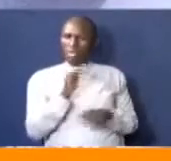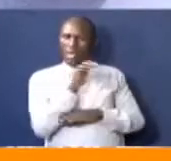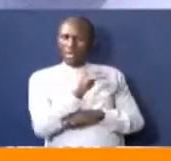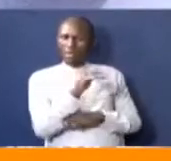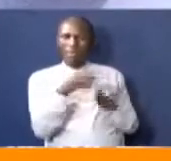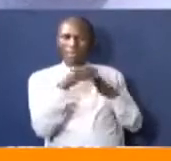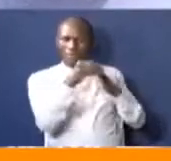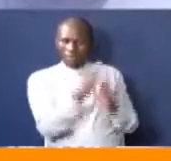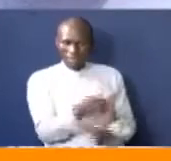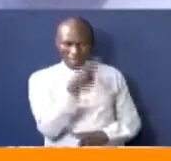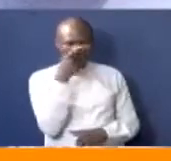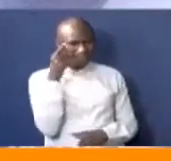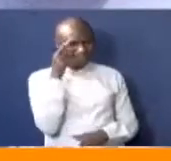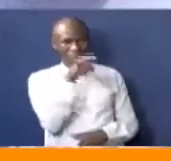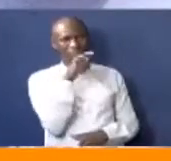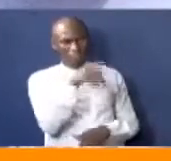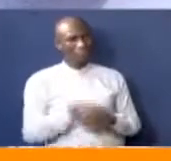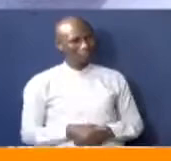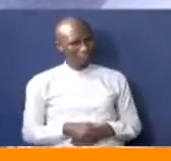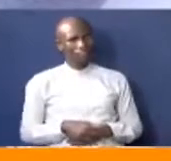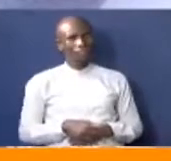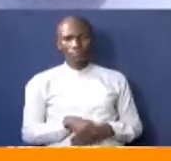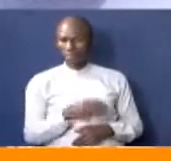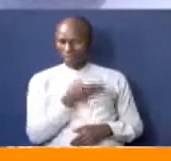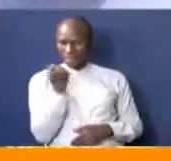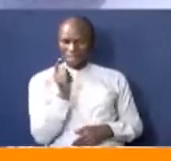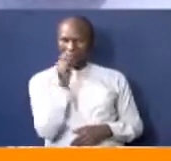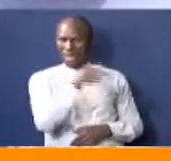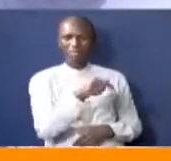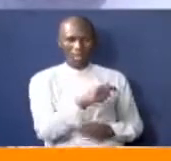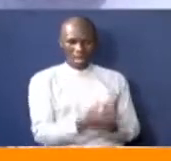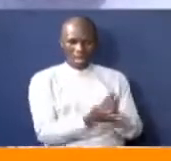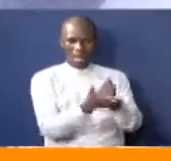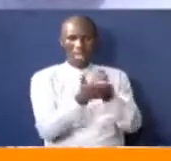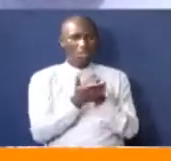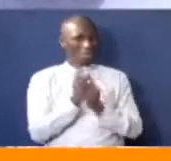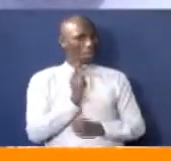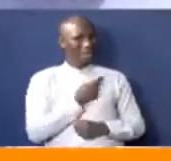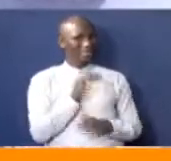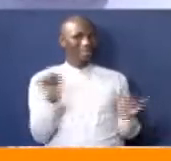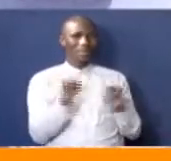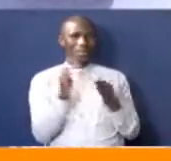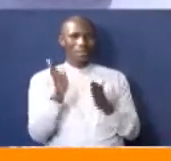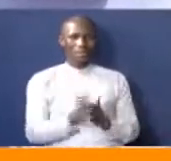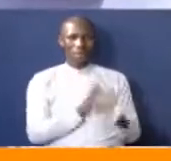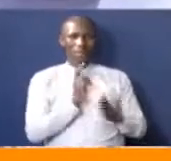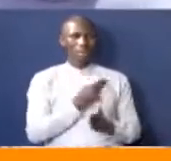ndongo ya waipa Kalonzo Musyoka alike kati ata aniandu make na kumomba